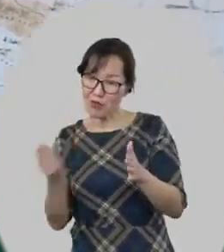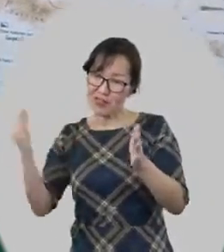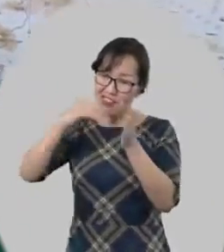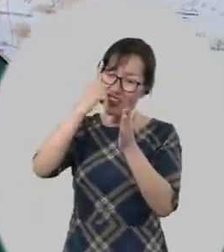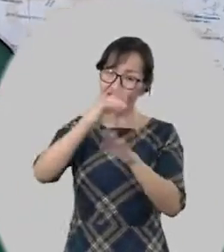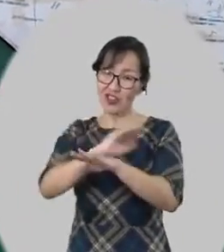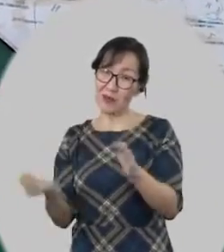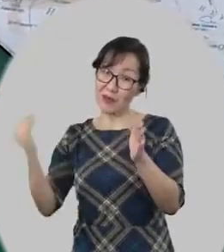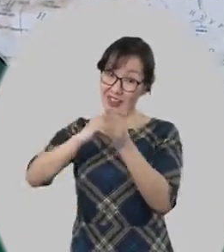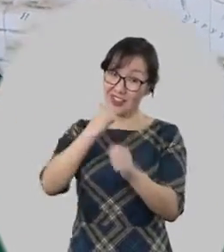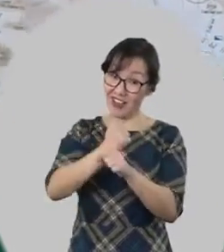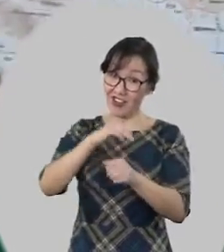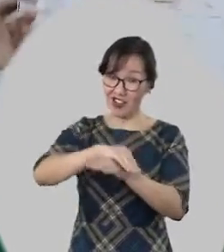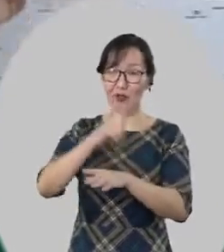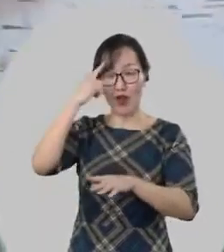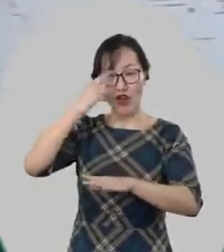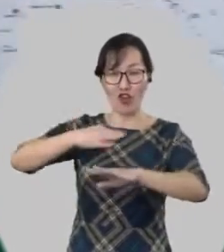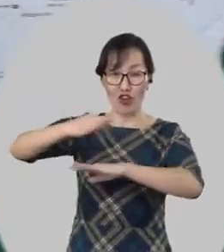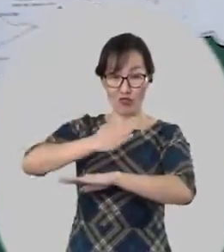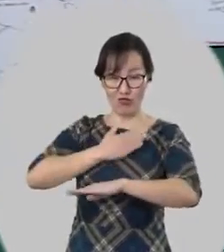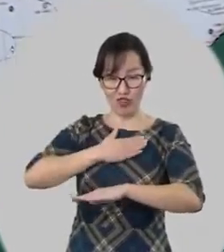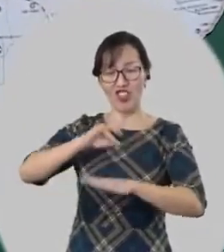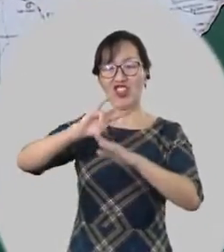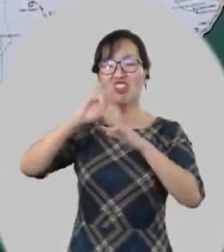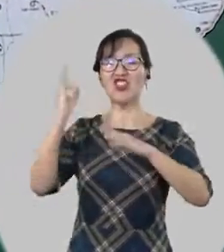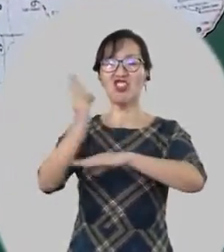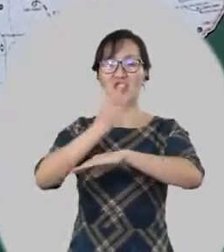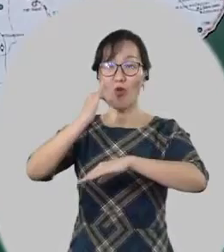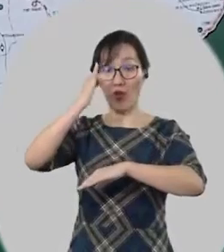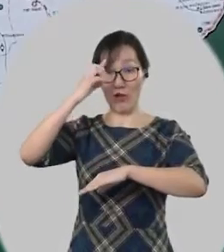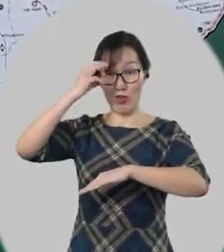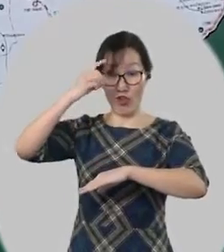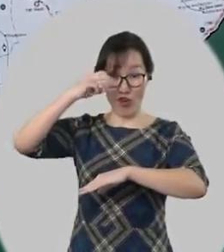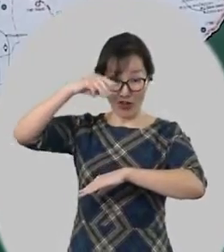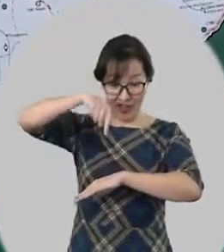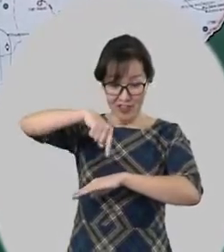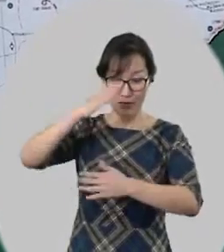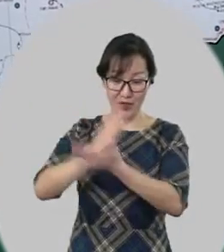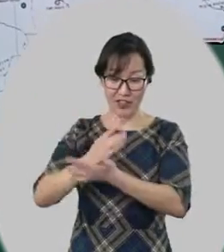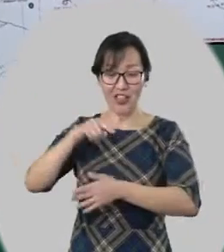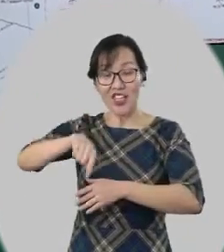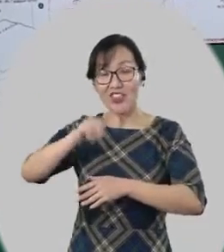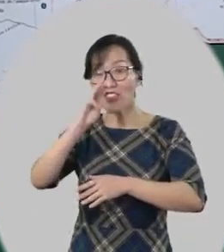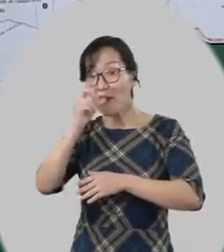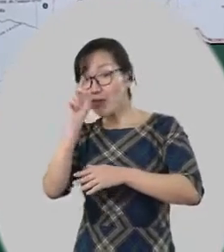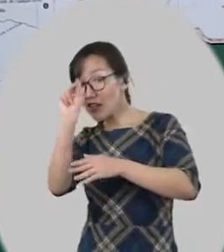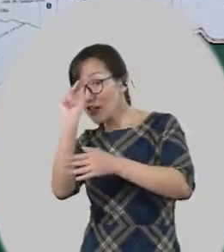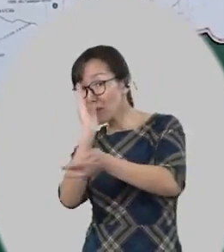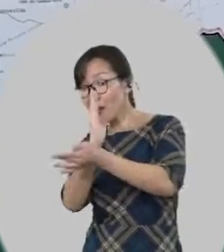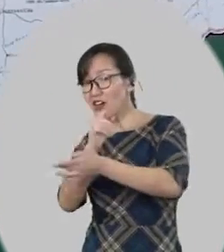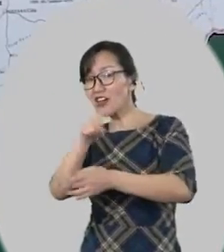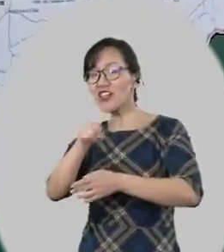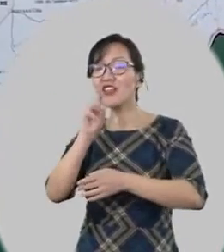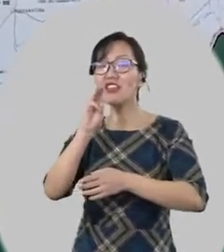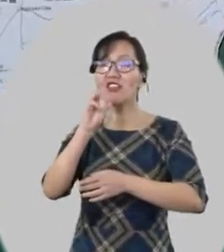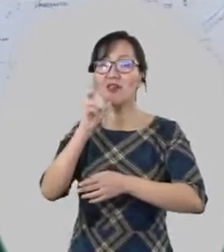үзье. Мэдээж манай Монгол орны нийслэл Улаанбаатар хот маань энд байж байна. Улаанбаатар хотыг маань энэ тэмдэглэгээр тэмдэглэдэг юм байна.